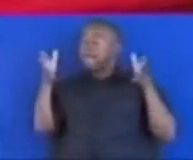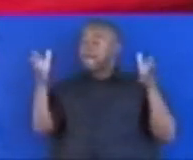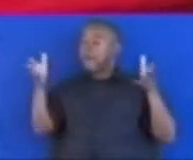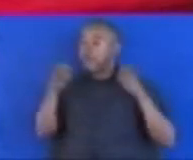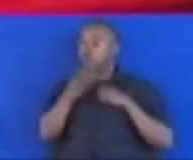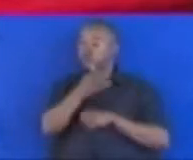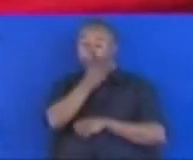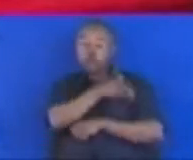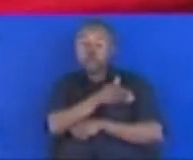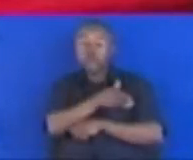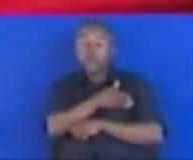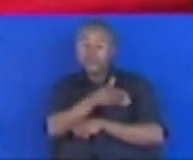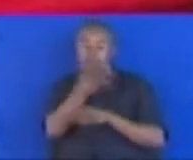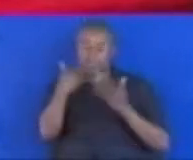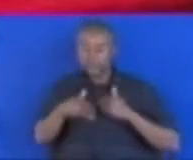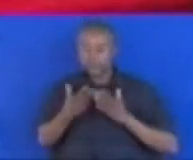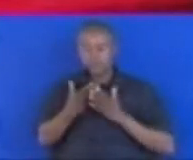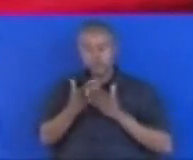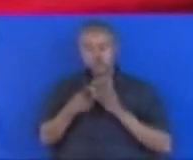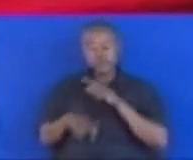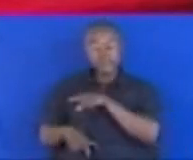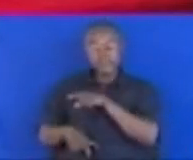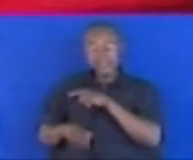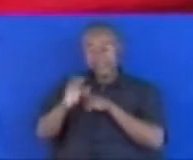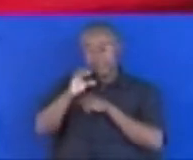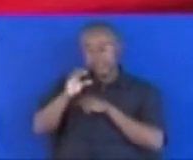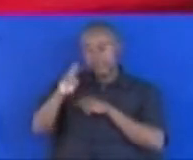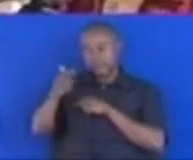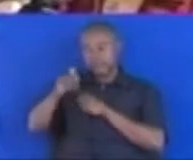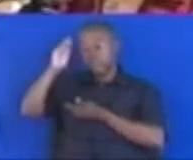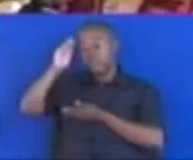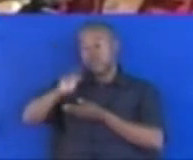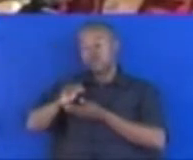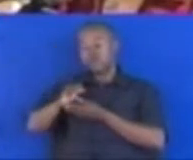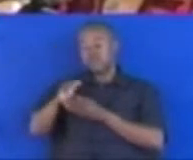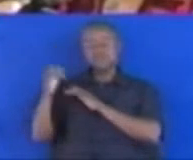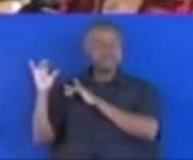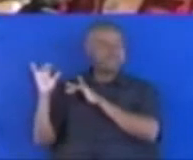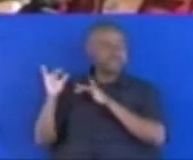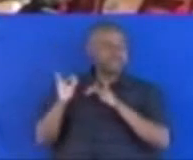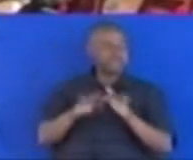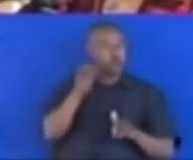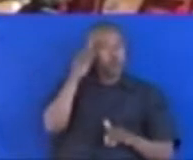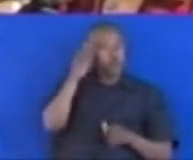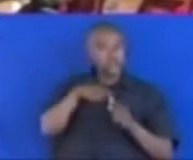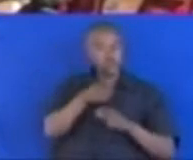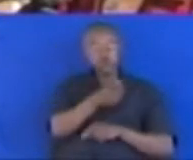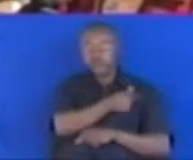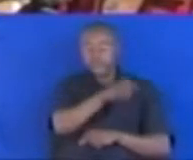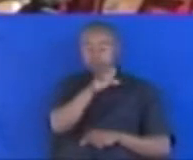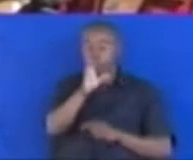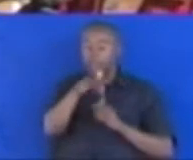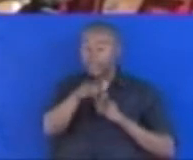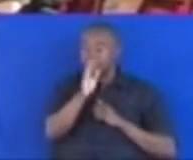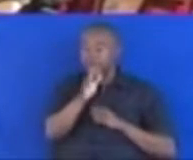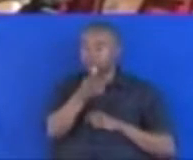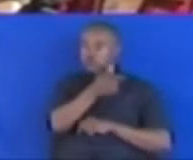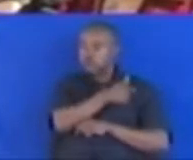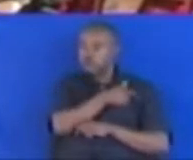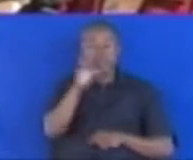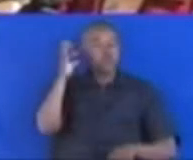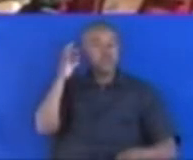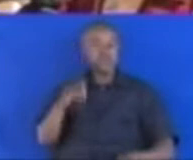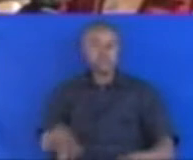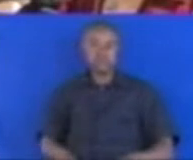kwani hospitali ya CCBRT inapunguza msongamano wa wagonjwa katika hospitali ya mkoa wa Dar es Salaam na hususan hospitali ya taifa